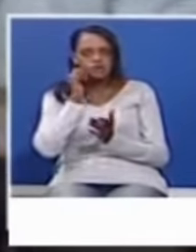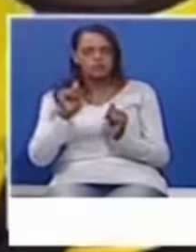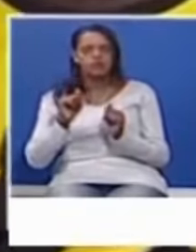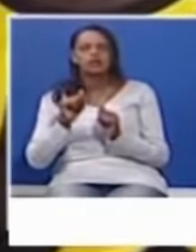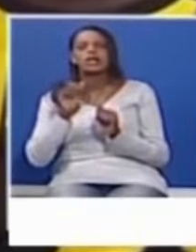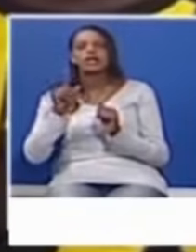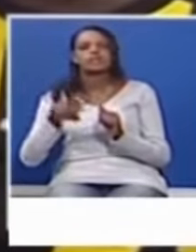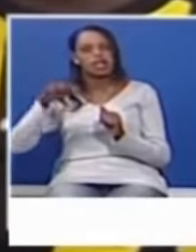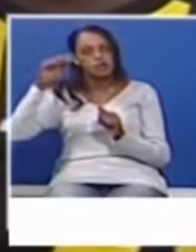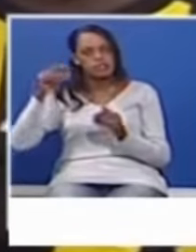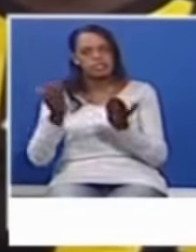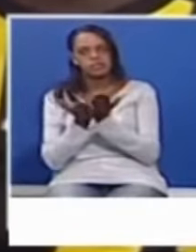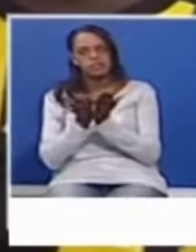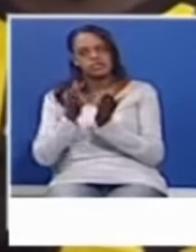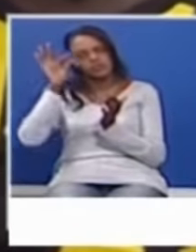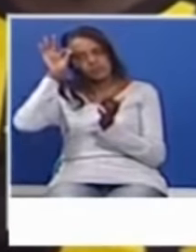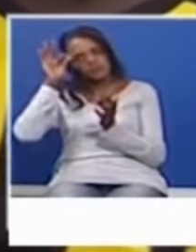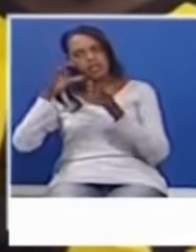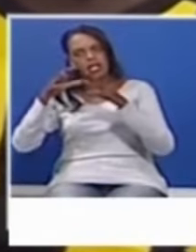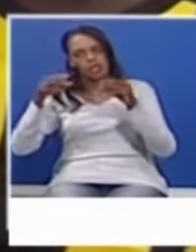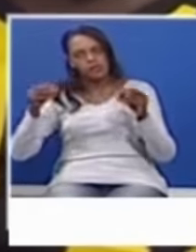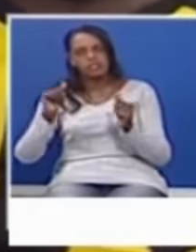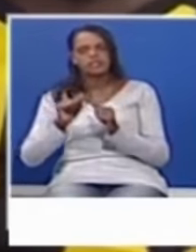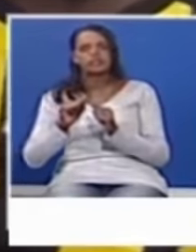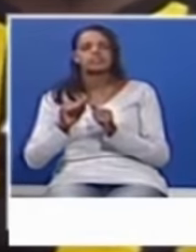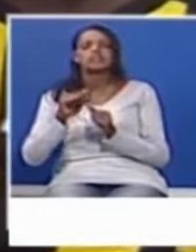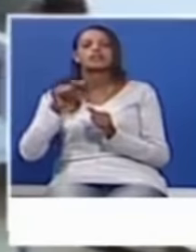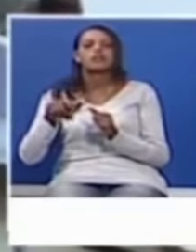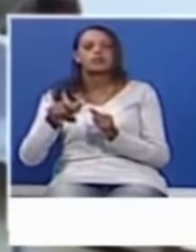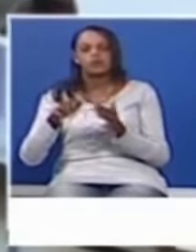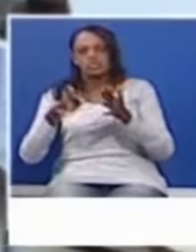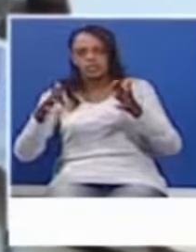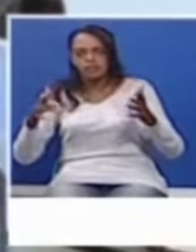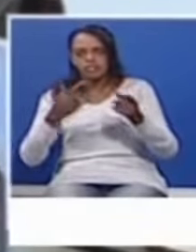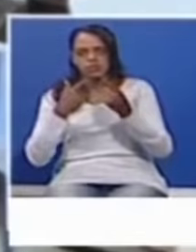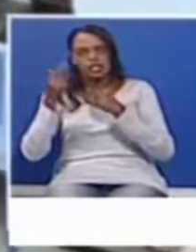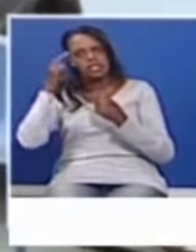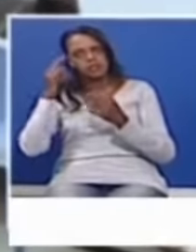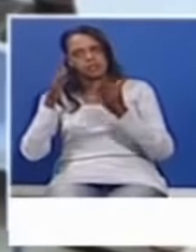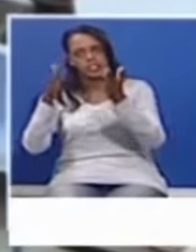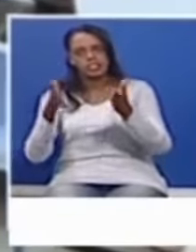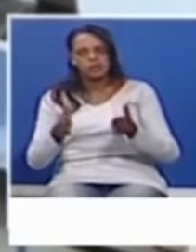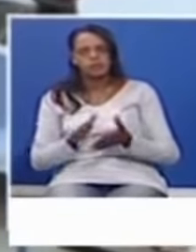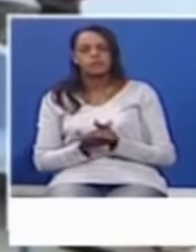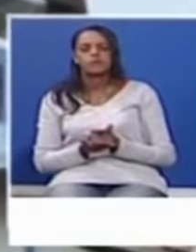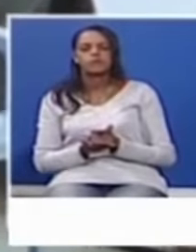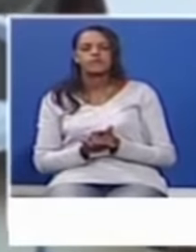مربت مهرتن عبايت بسرع ككاد كومون كلابات مهاروك سفح زبلو ريتوتات أقربهم